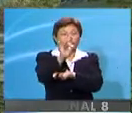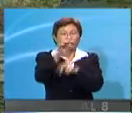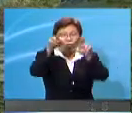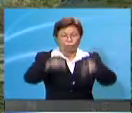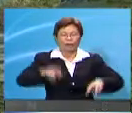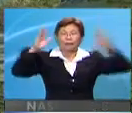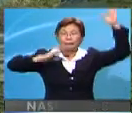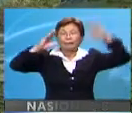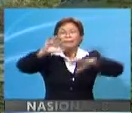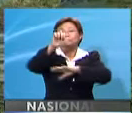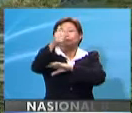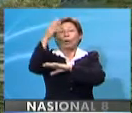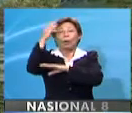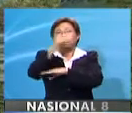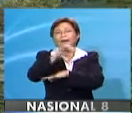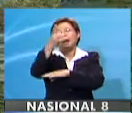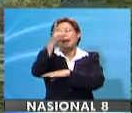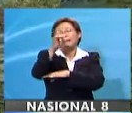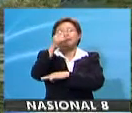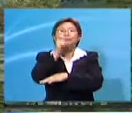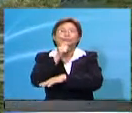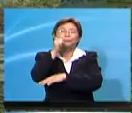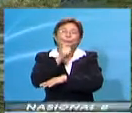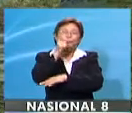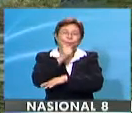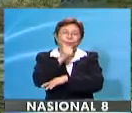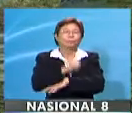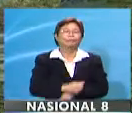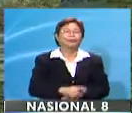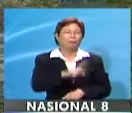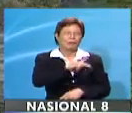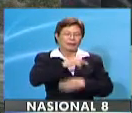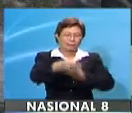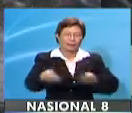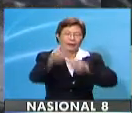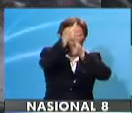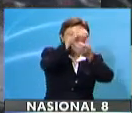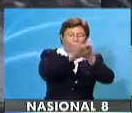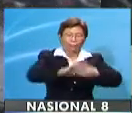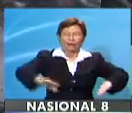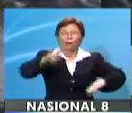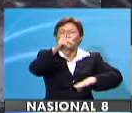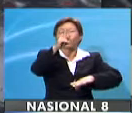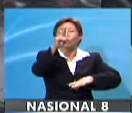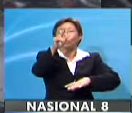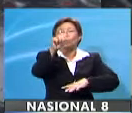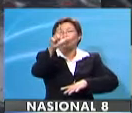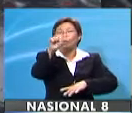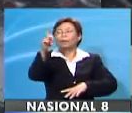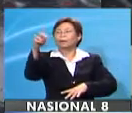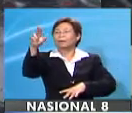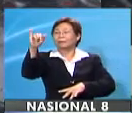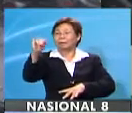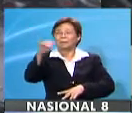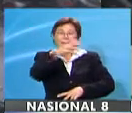rakyat Malaysia 10 lelaki dan 18 wanita sementara itu ketua Balai Bomba dan penyelamat Kuala kerai penolong penguasa Hanif